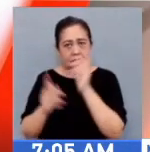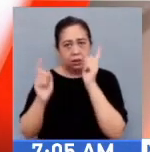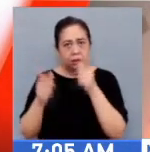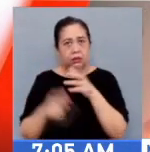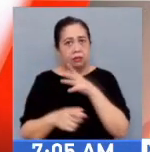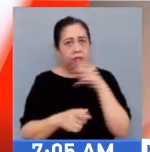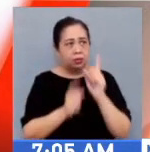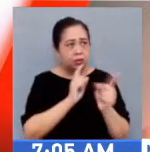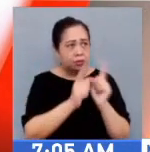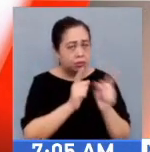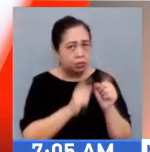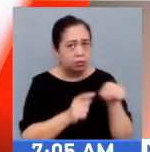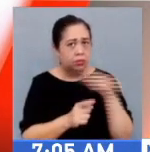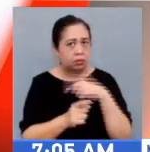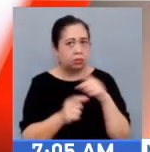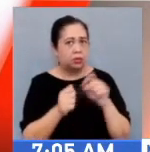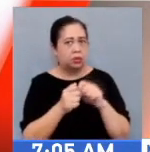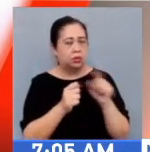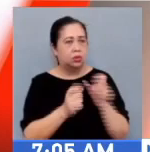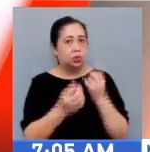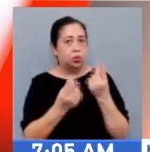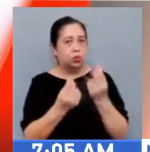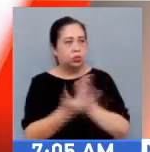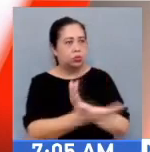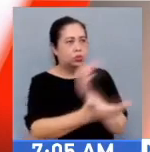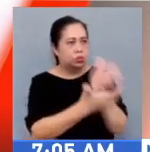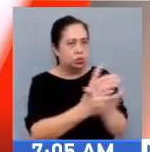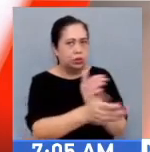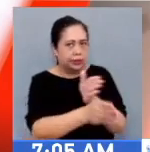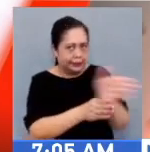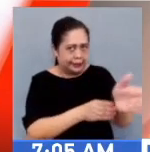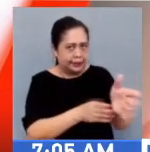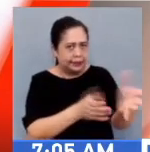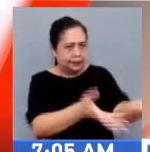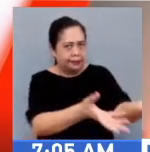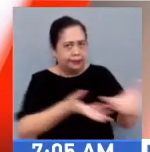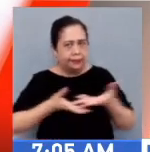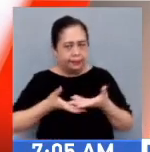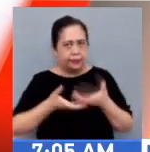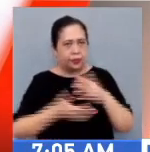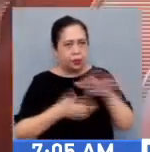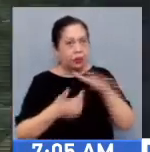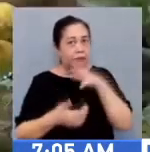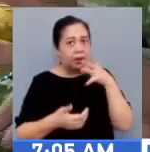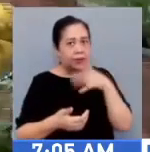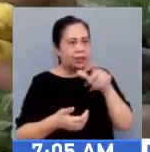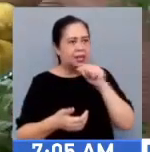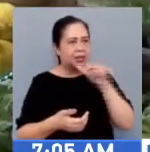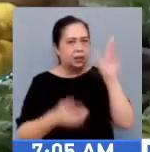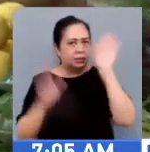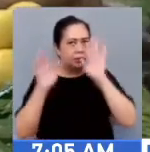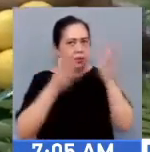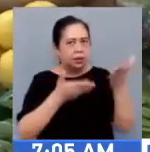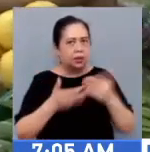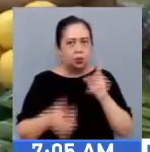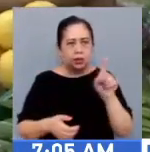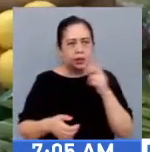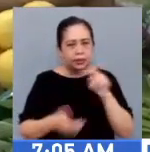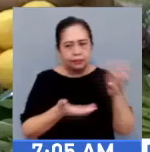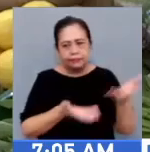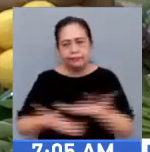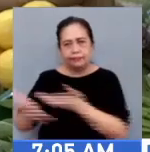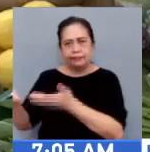mga region, pumupunta na po kami para ang ating mga magsasaka alam po kung ano ang demand. Yan ang unang